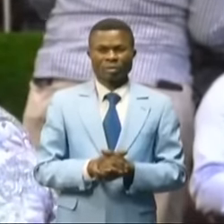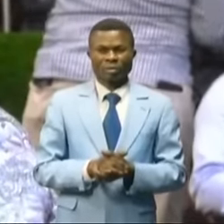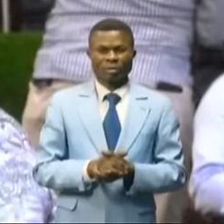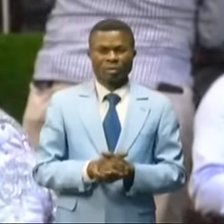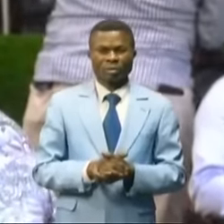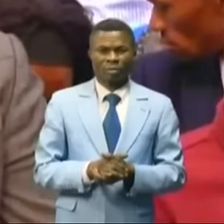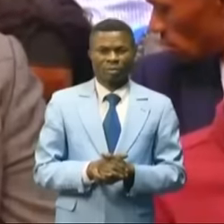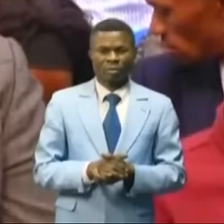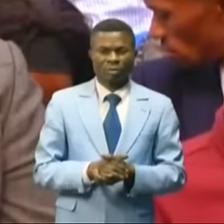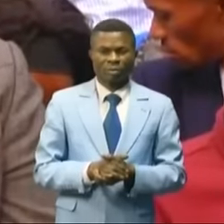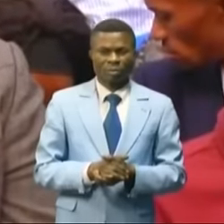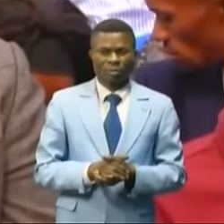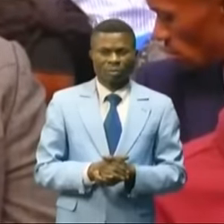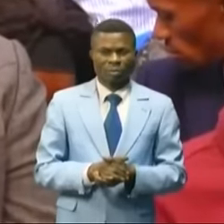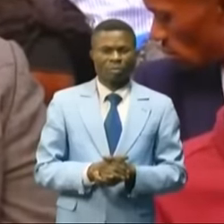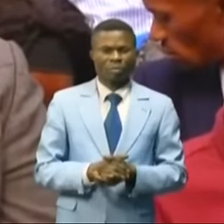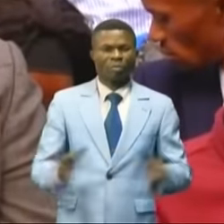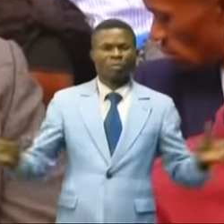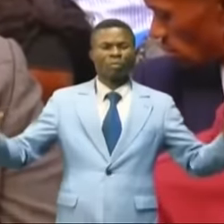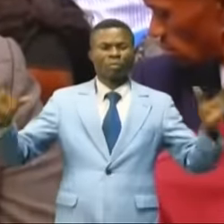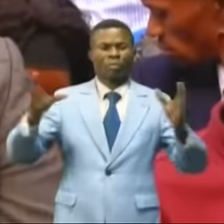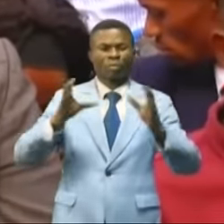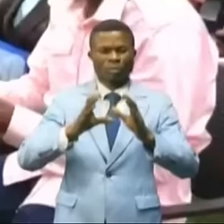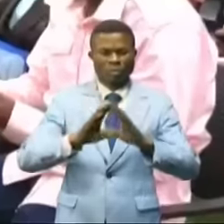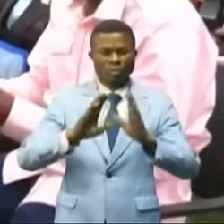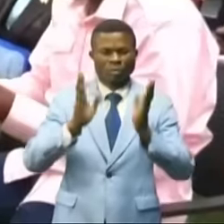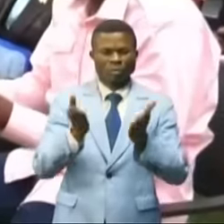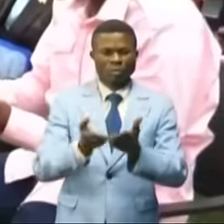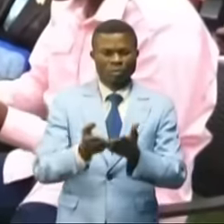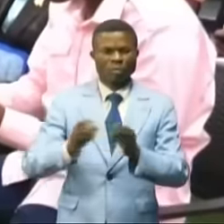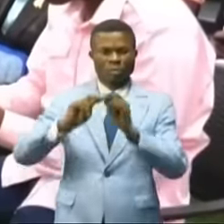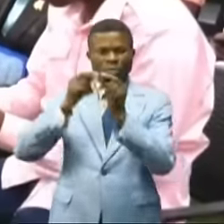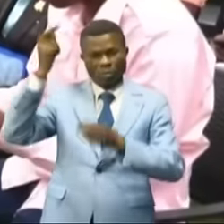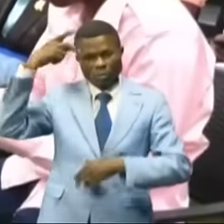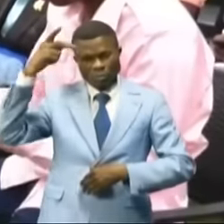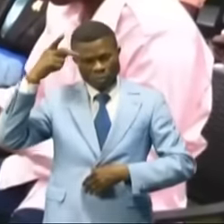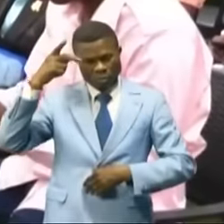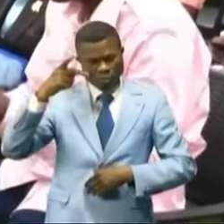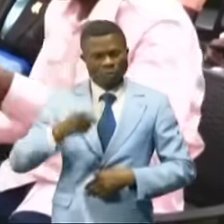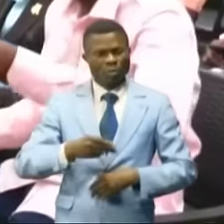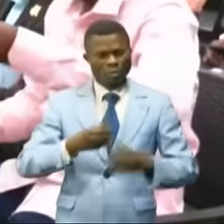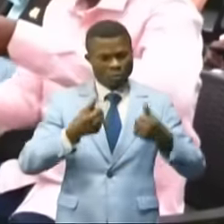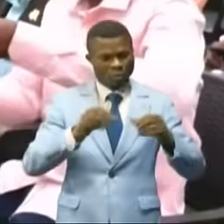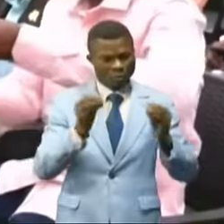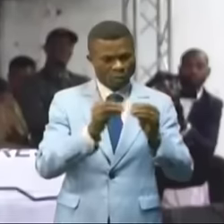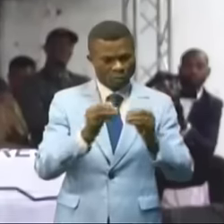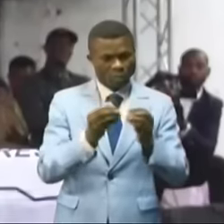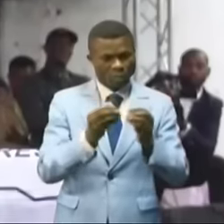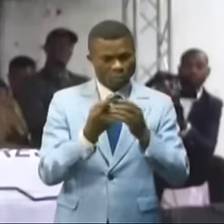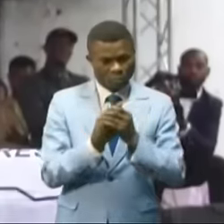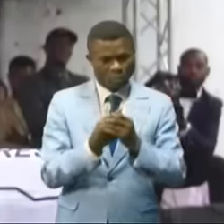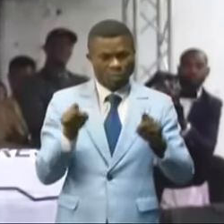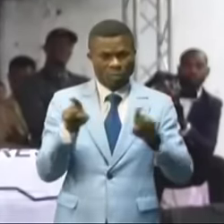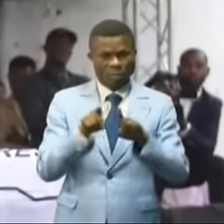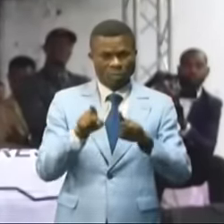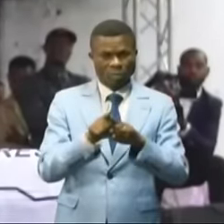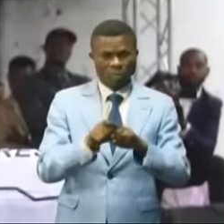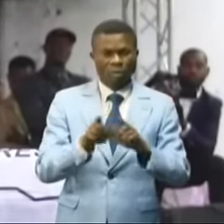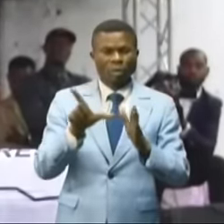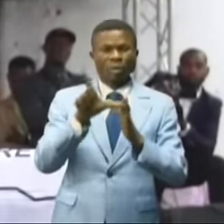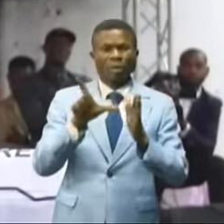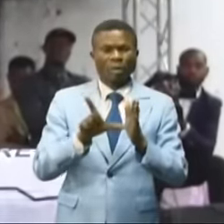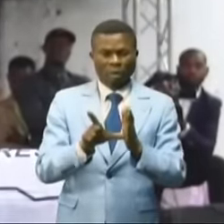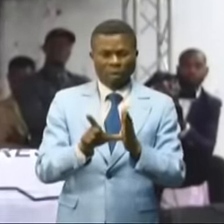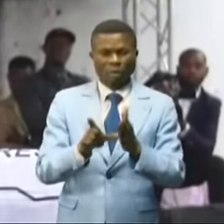la session inaugurale de la Convention démocratique du parti sera convoquée en conformité avec l'article 30 du